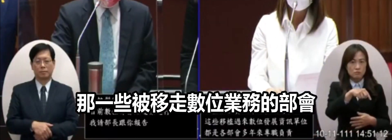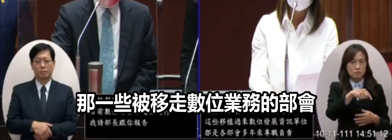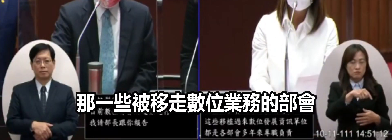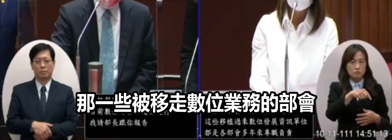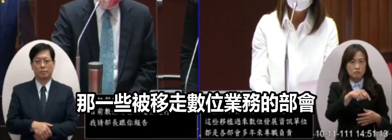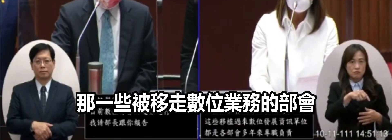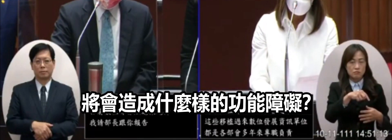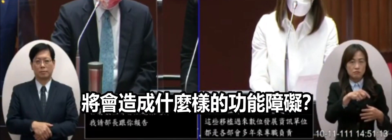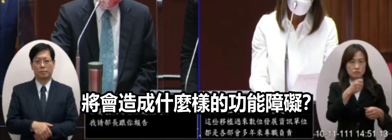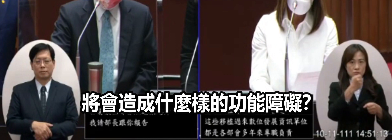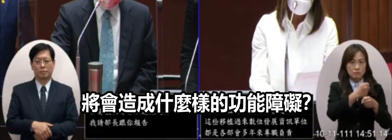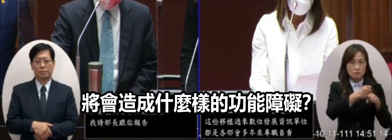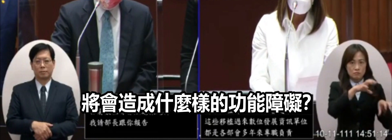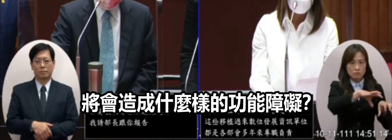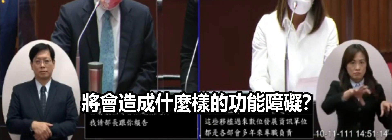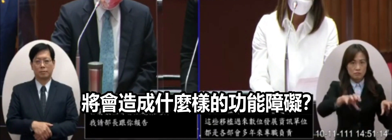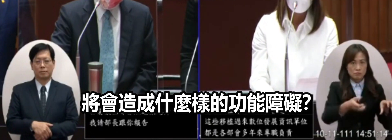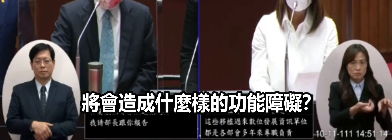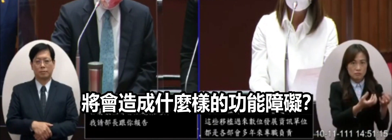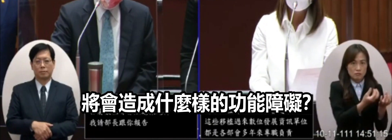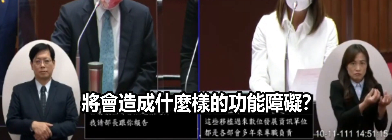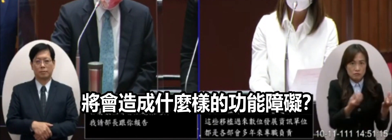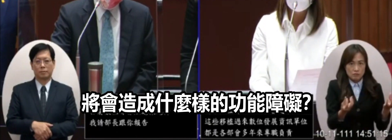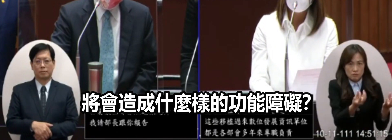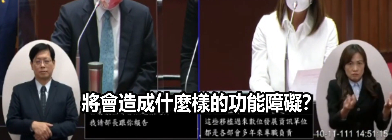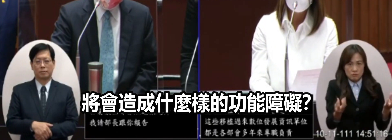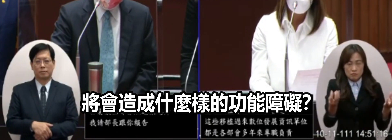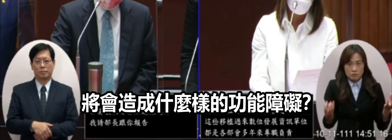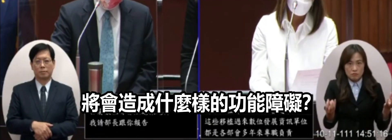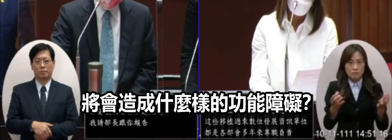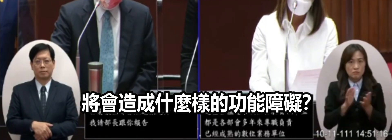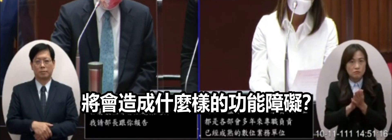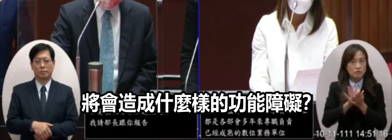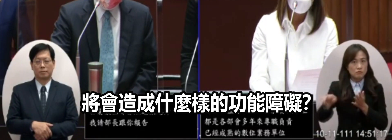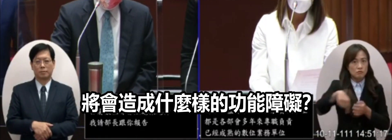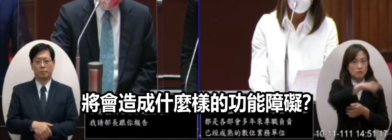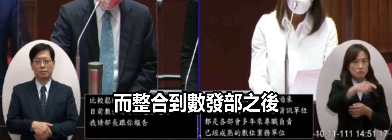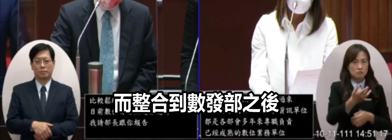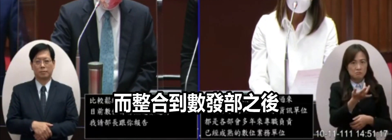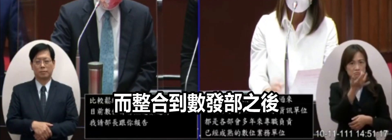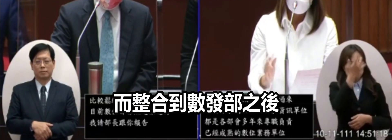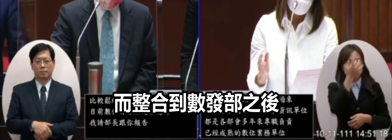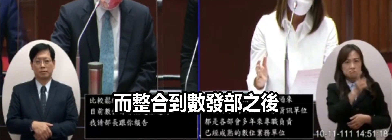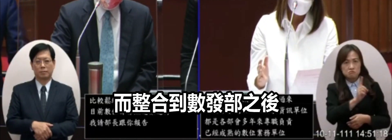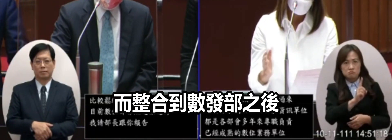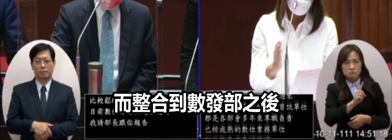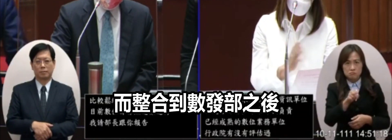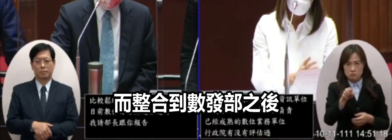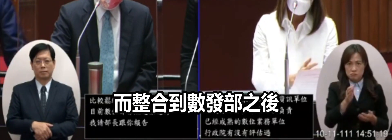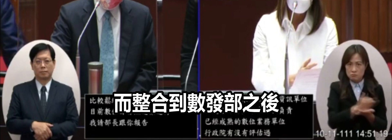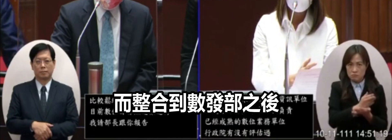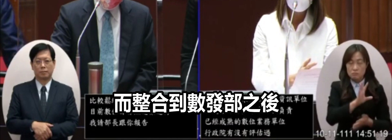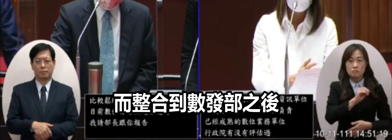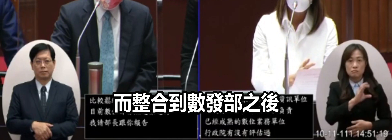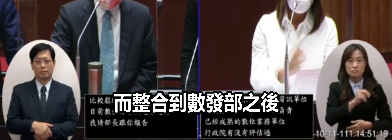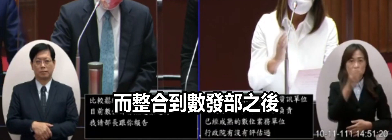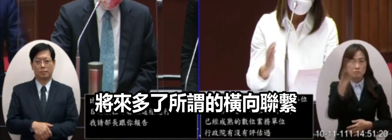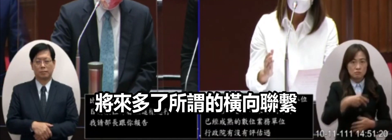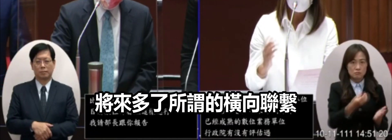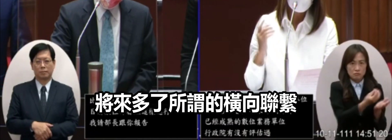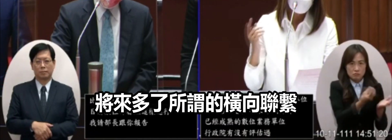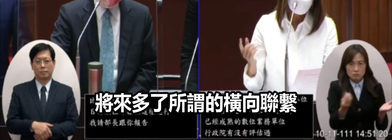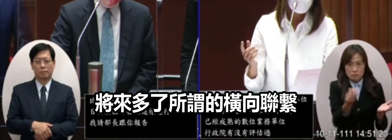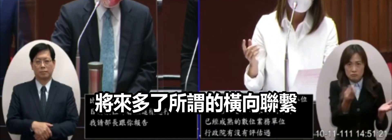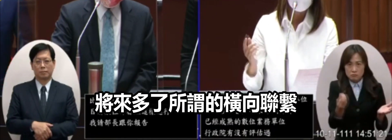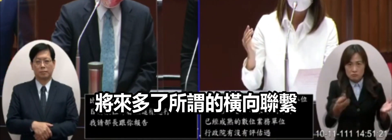务的部会将会造成什么样的功能障碍？ 而整合到速发部之后，